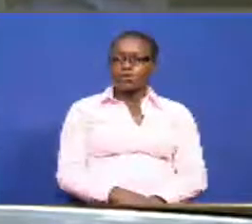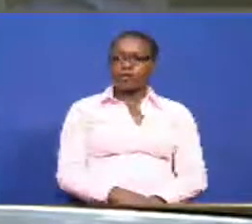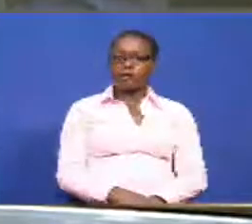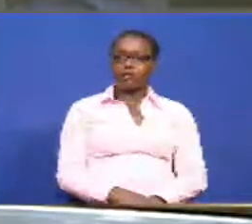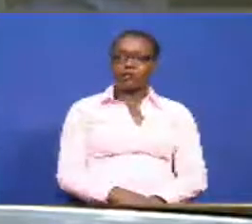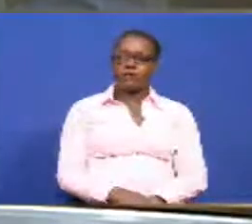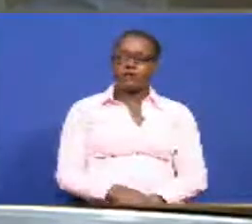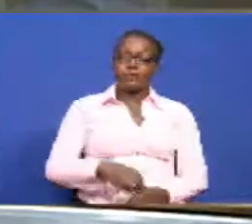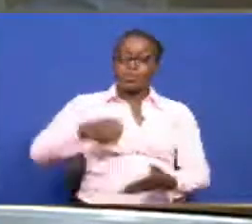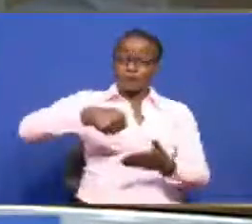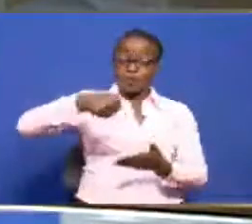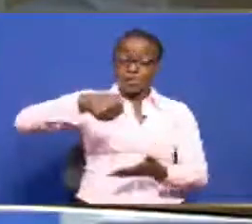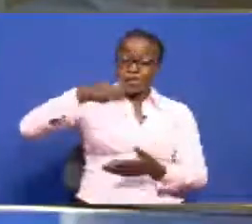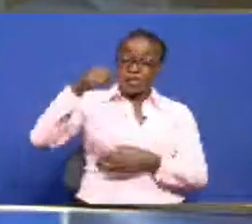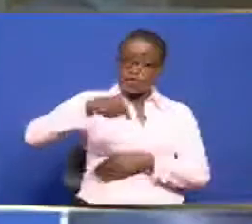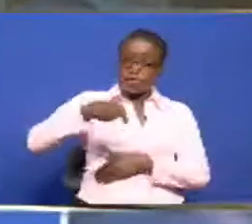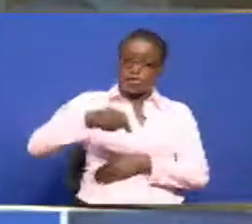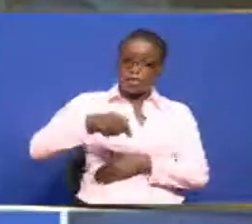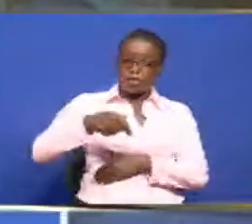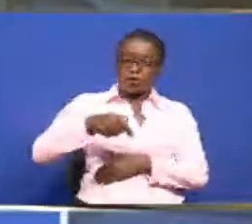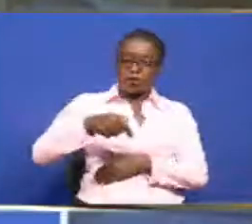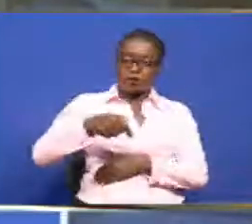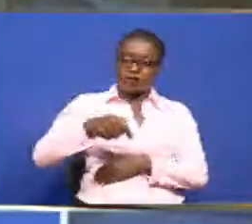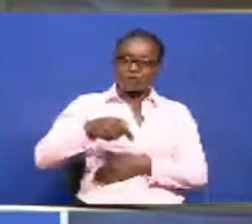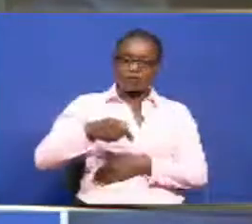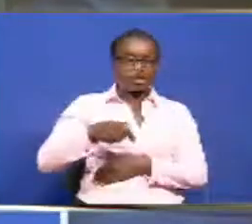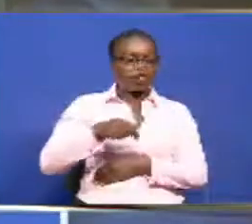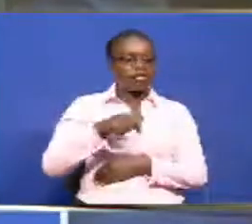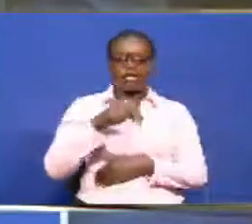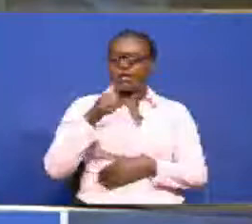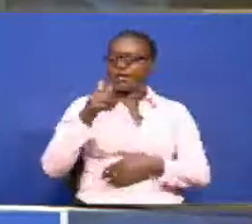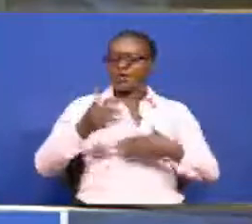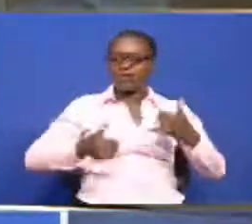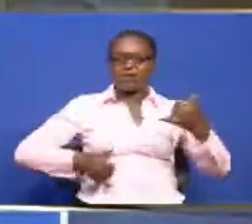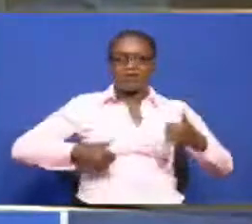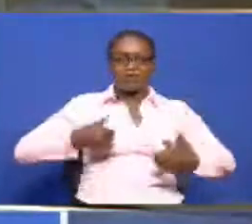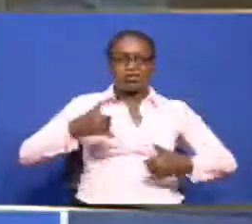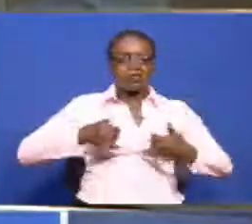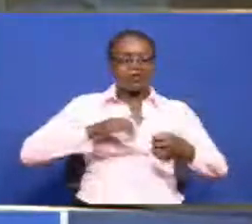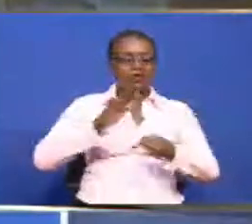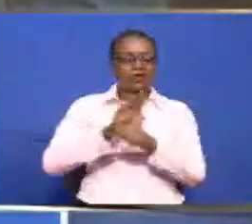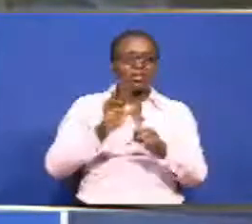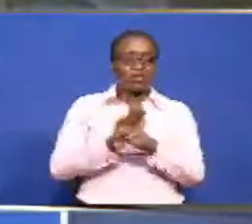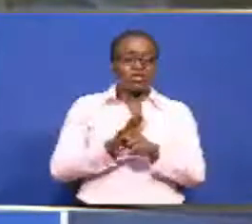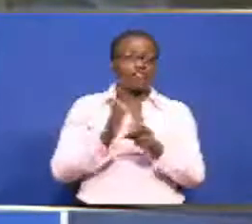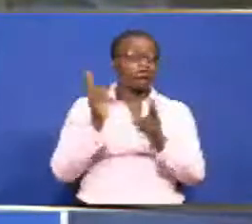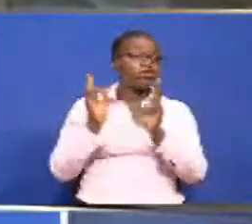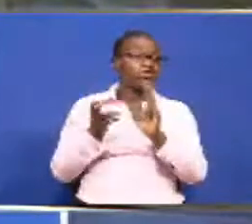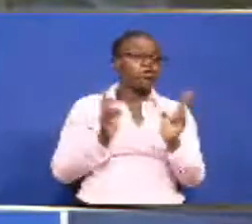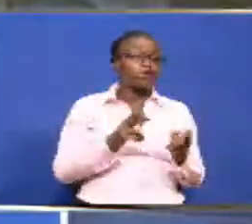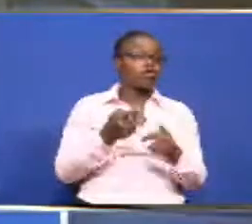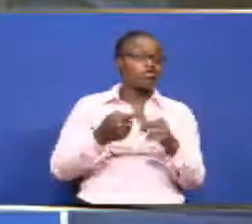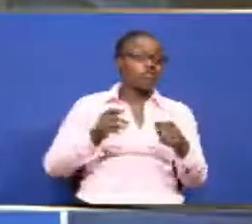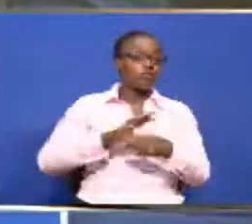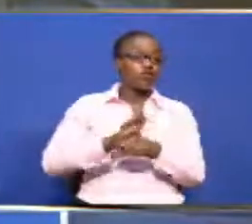Siku ya bajeti hivi leo haikusheheni mbwembwe kama ilivyo desturi kutokana na janga la COVID-19. Jumba la hazina lilikuwa